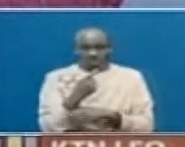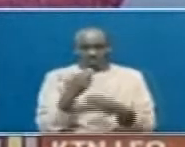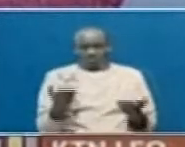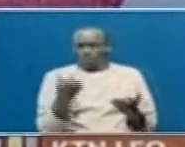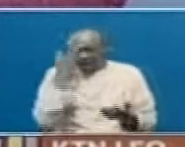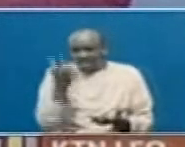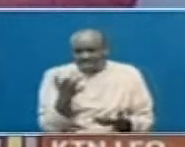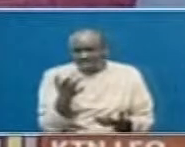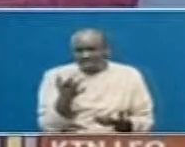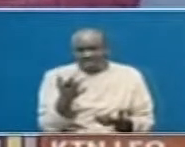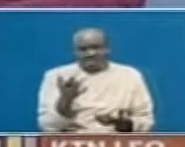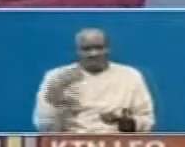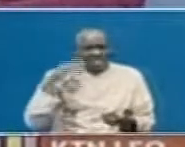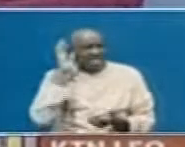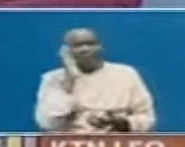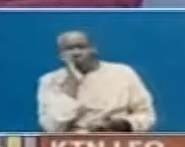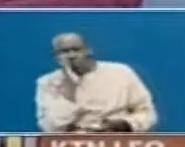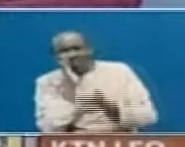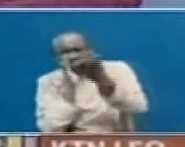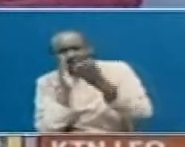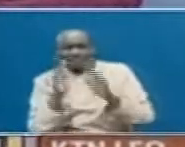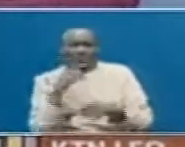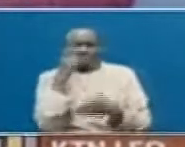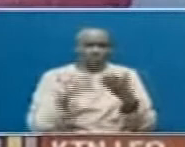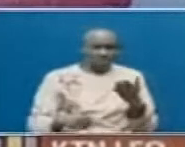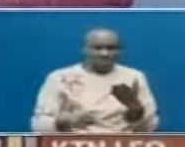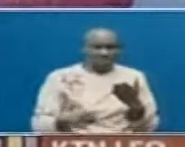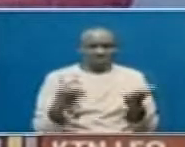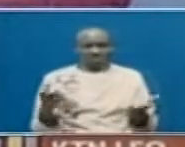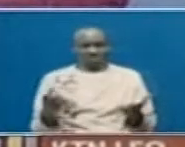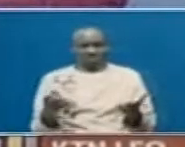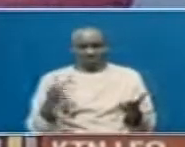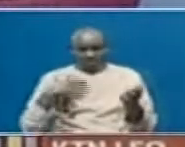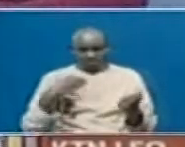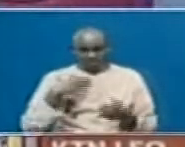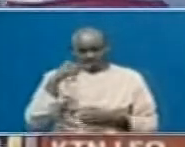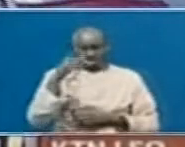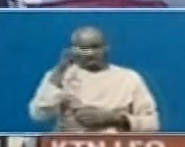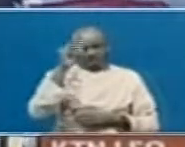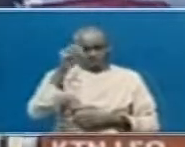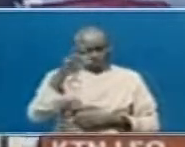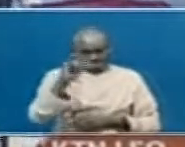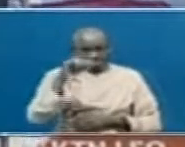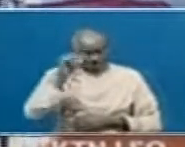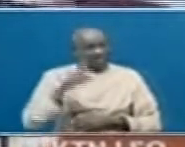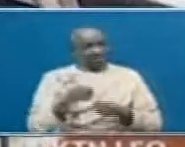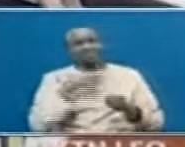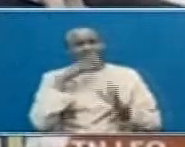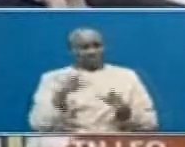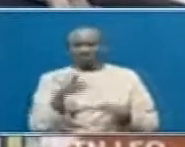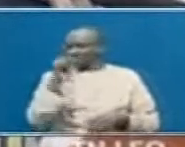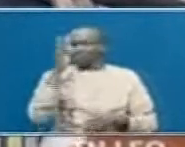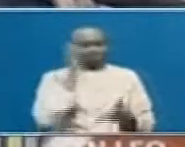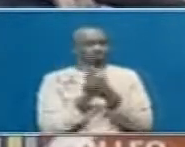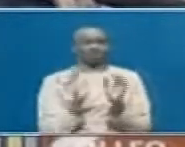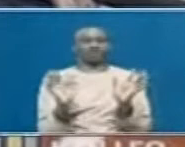Manake kuna nungunuu ya kwamba ulitungwa na marehemu Kiemoli. Je, hapo si sawa? Ukweli uko